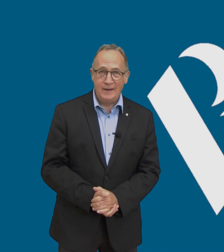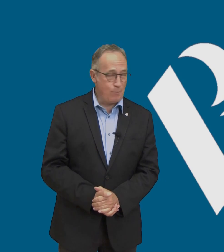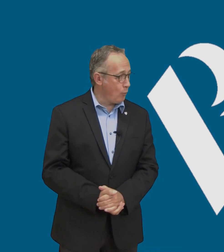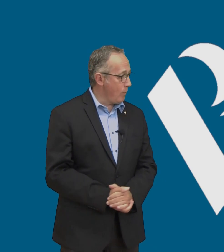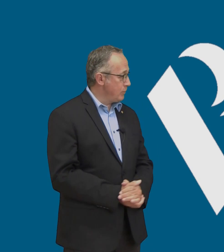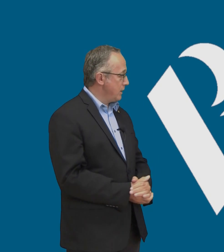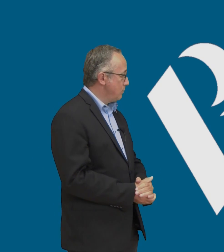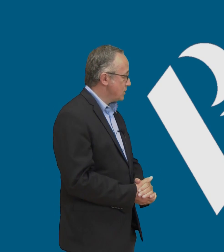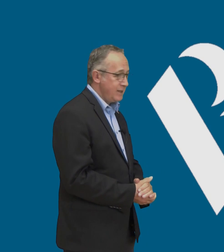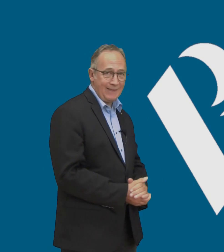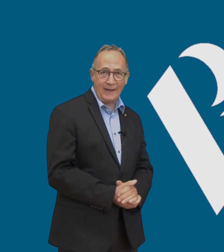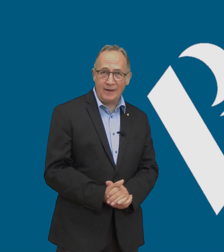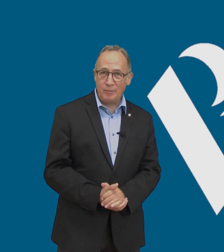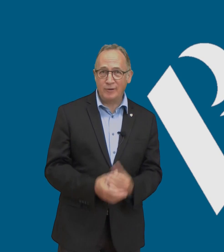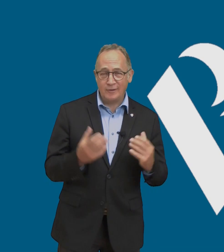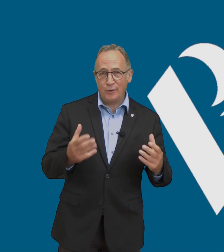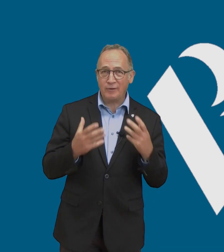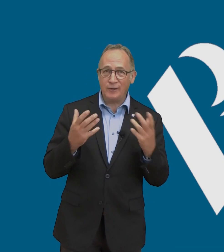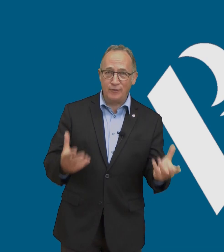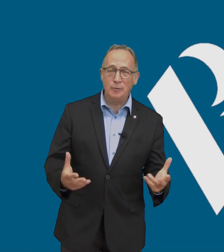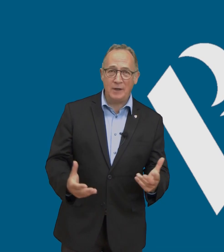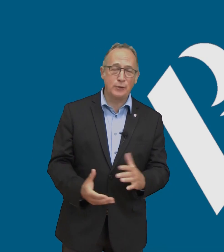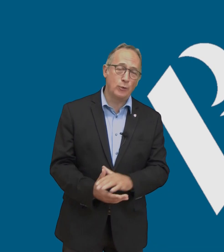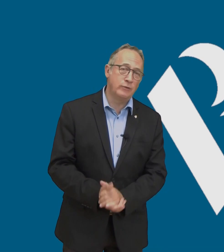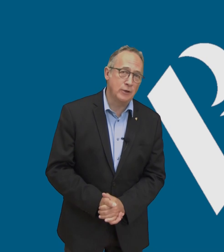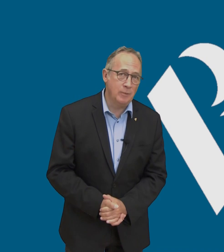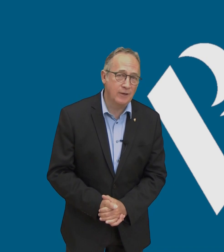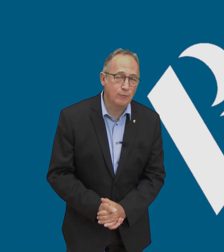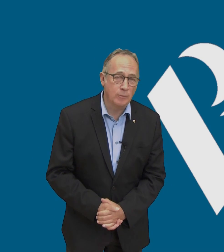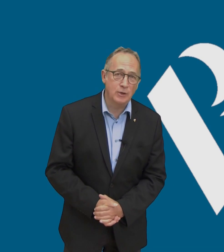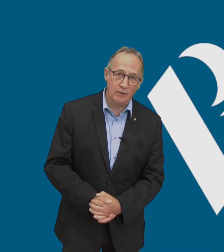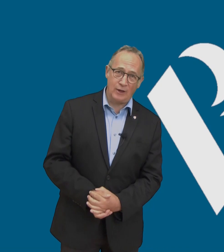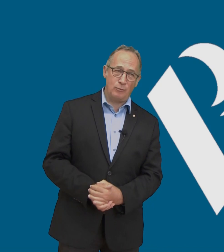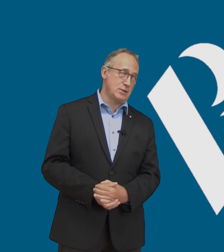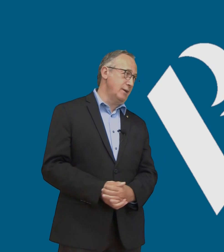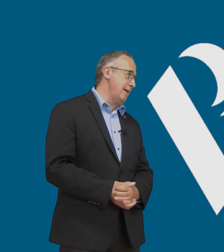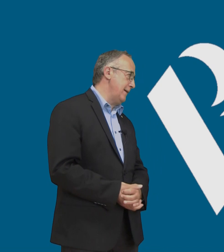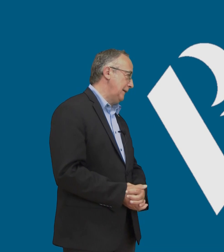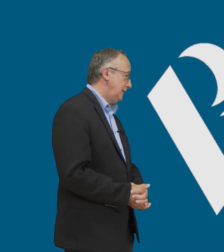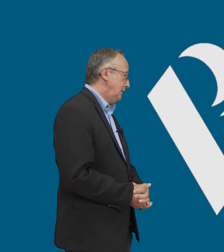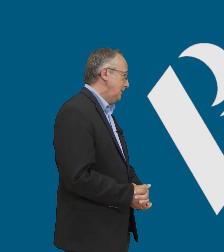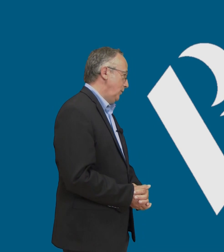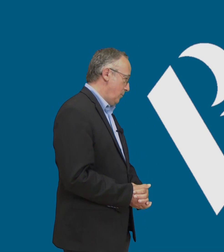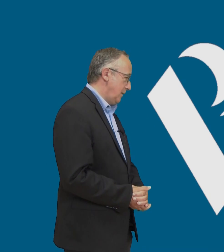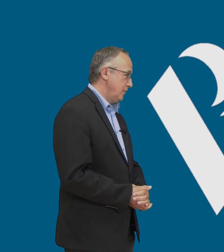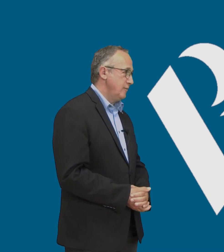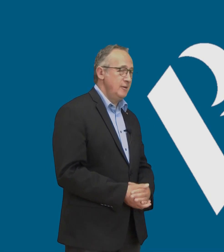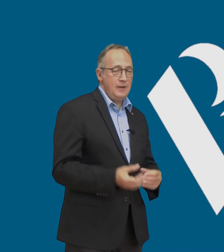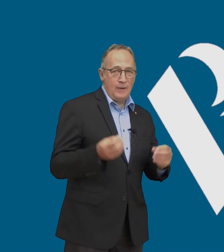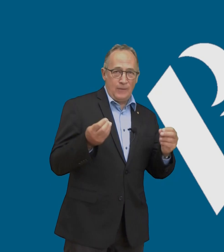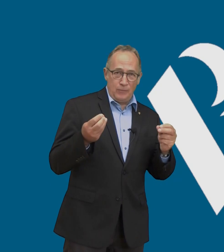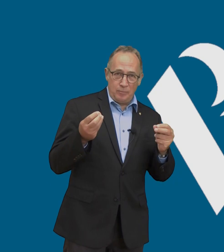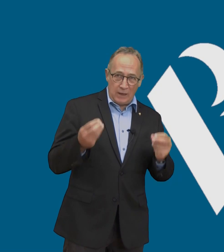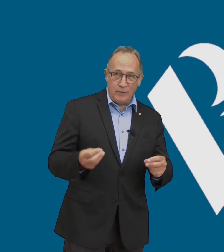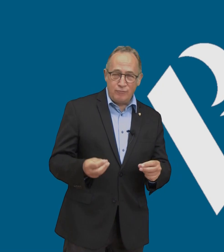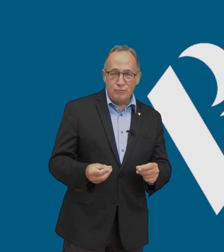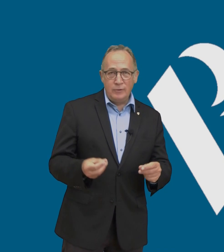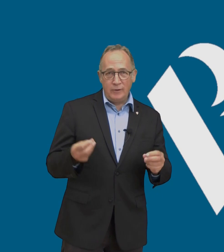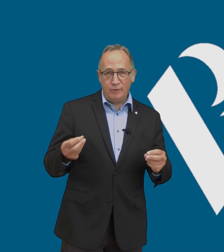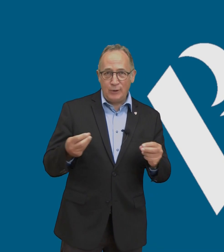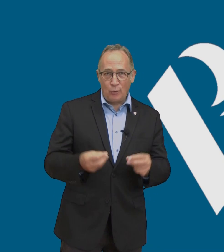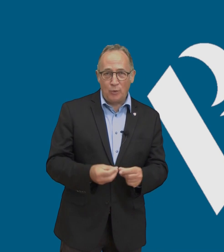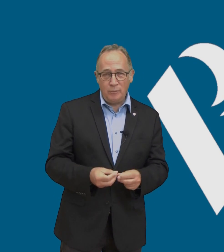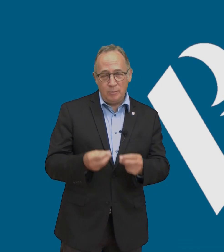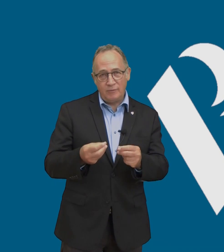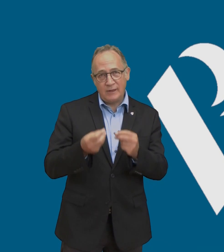années. Et pourquoi pas dans les prochains 4 ans. Parce que ça devrait être ça, le mandat d'un gouvernement, qu'il soit minoritaire ou majoritaire. Le mandat, c'est parlez-vous